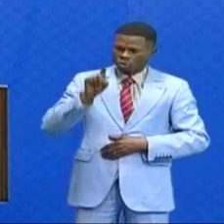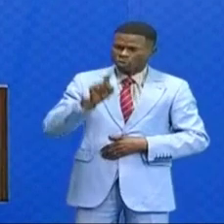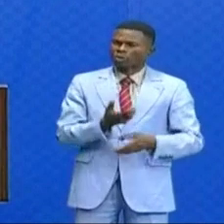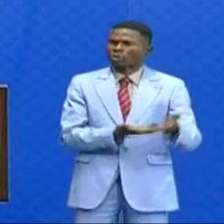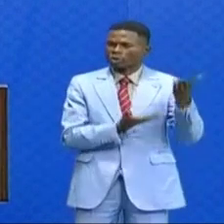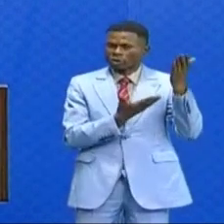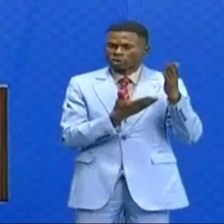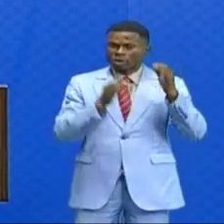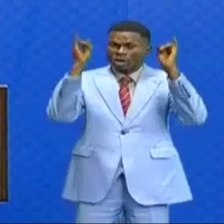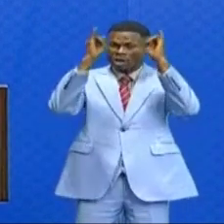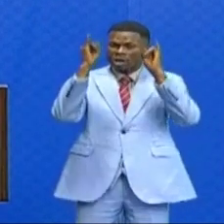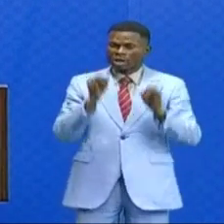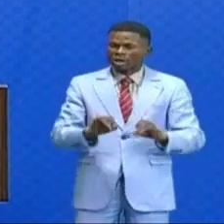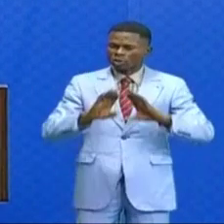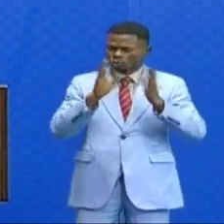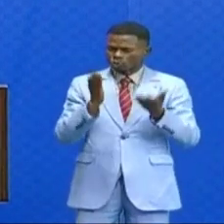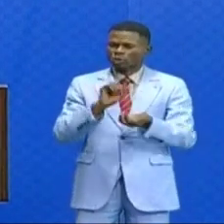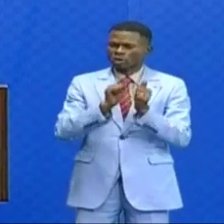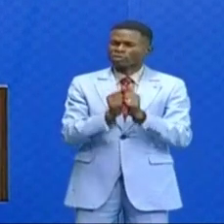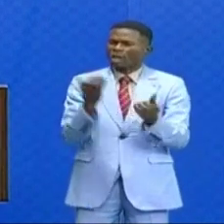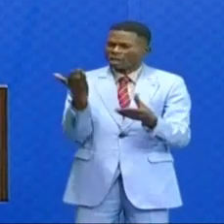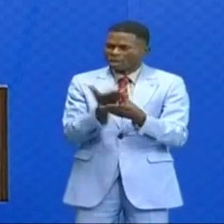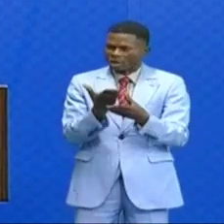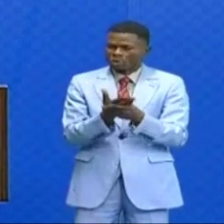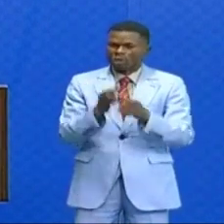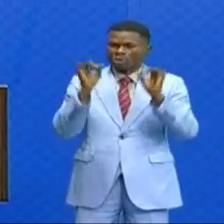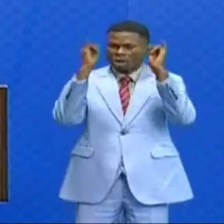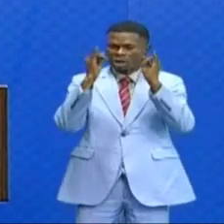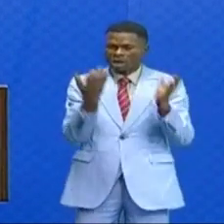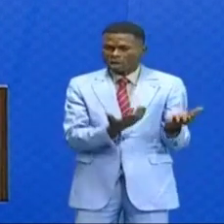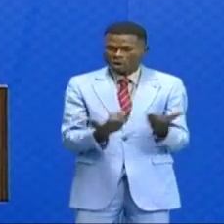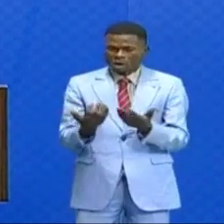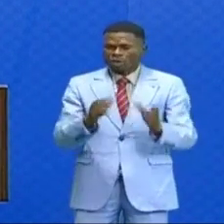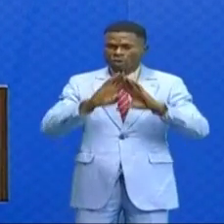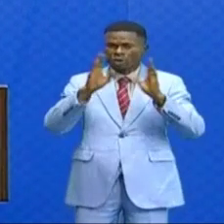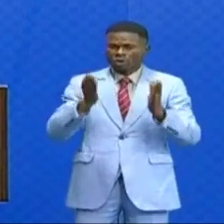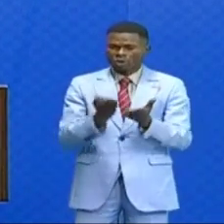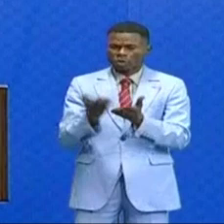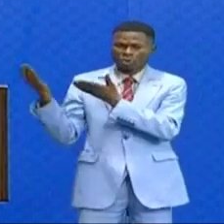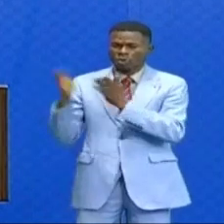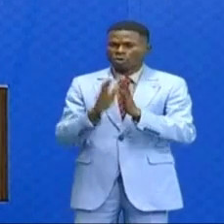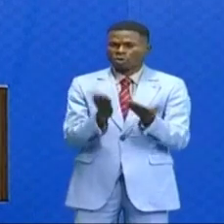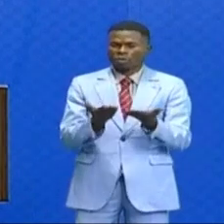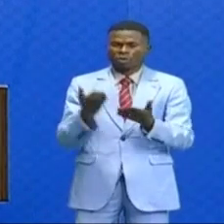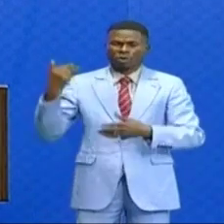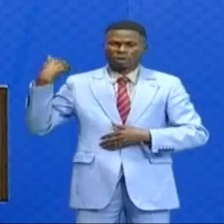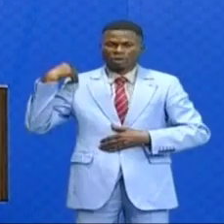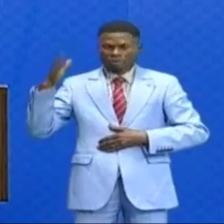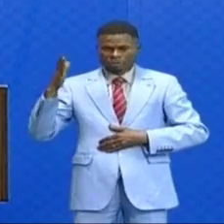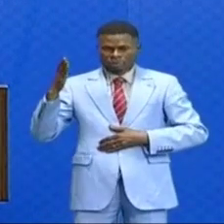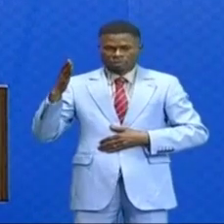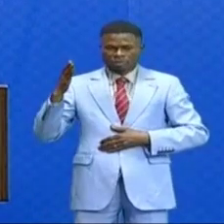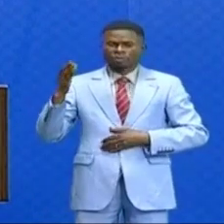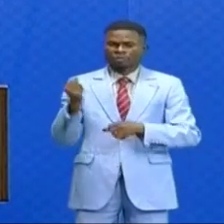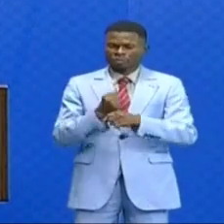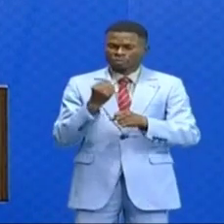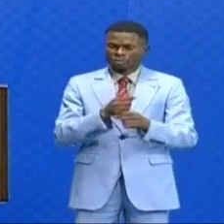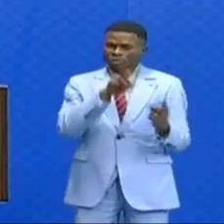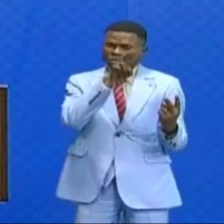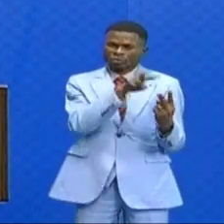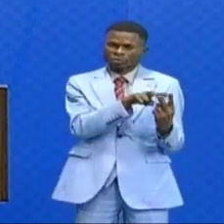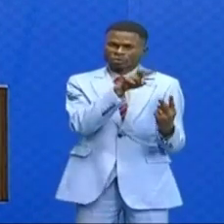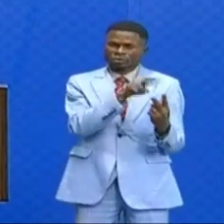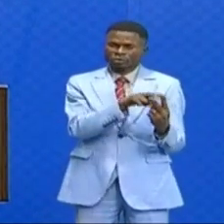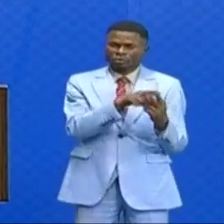de numériser nos administrations publiques et toutes les entreprises du portefeuille de l'État, processus qui garantit